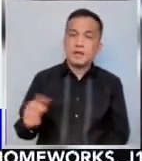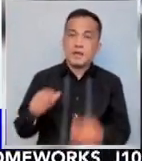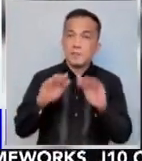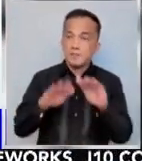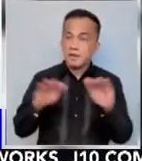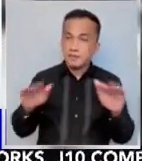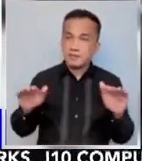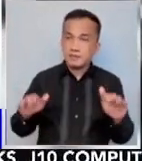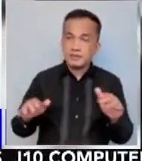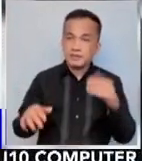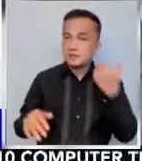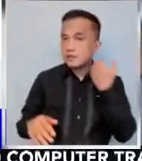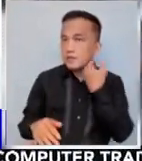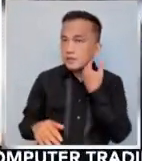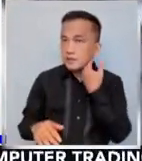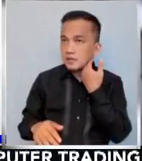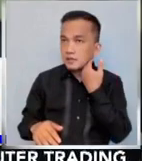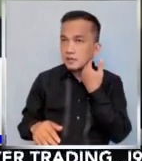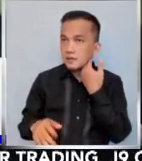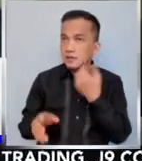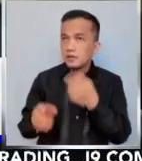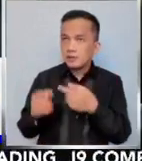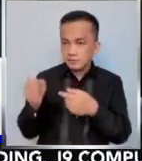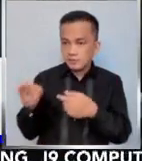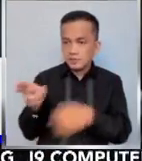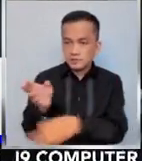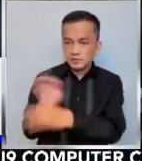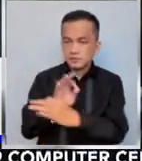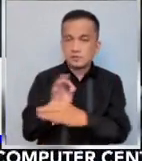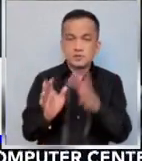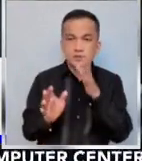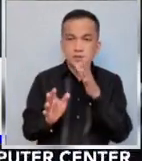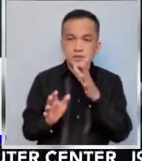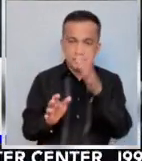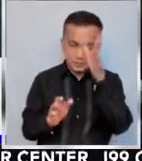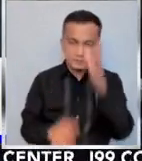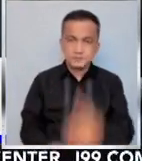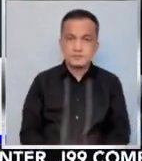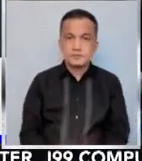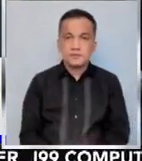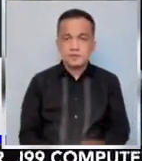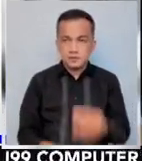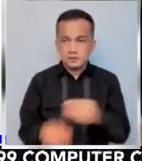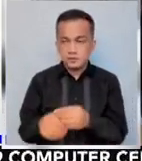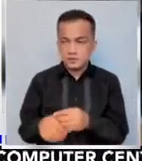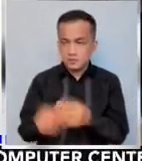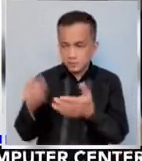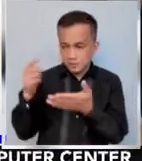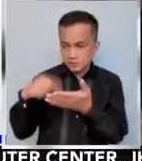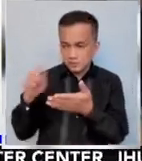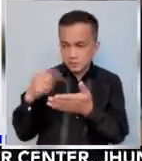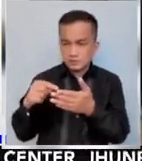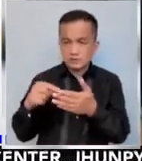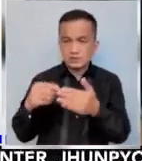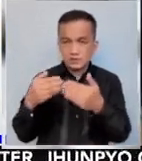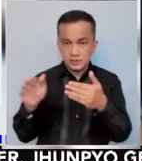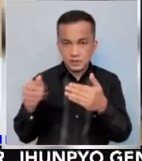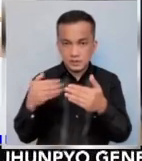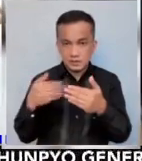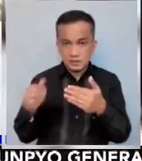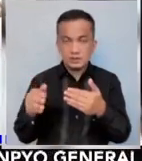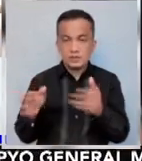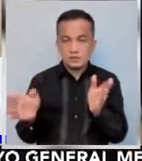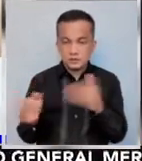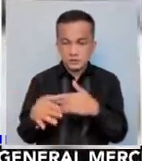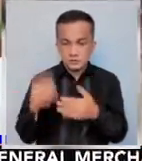ay pinapasundo na sa parents. Maliban sa monitoring sa gate, sa classroom po chinecheck po nung subject teacher